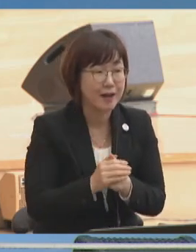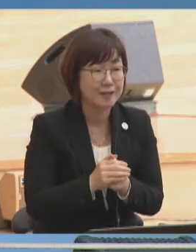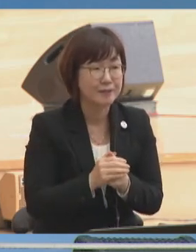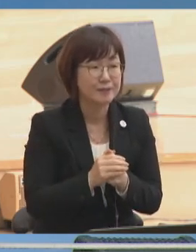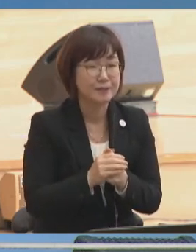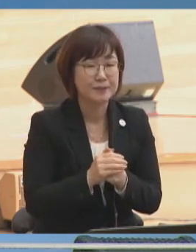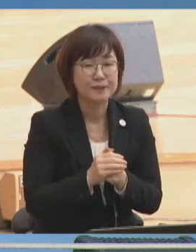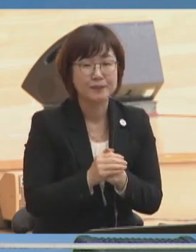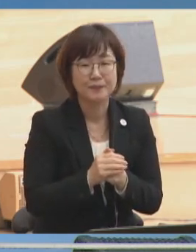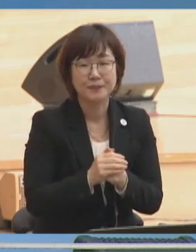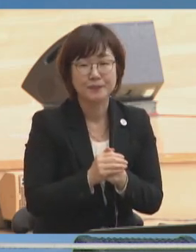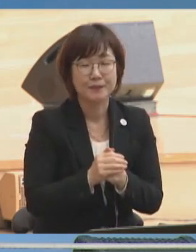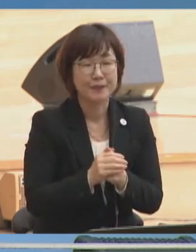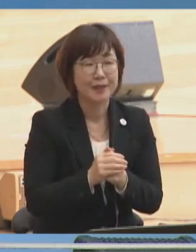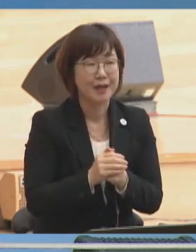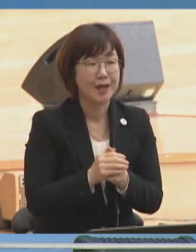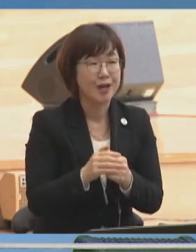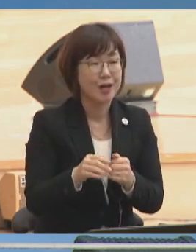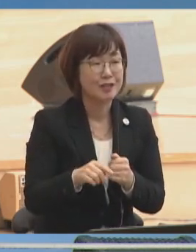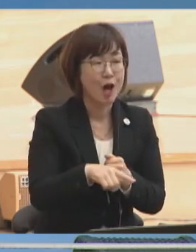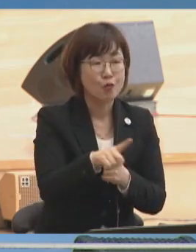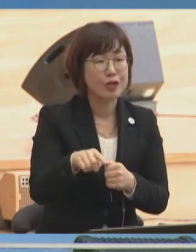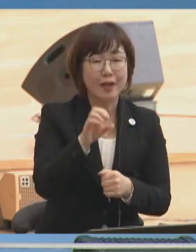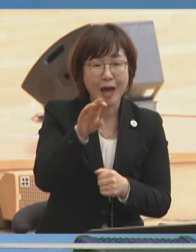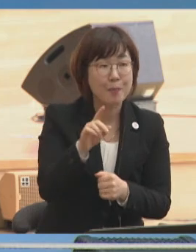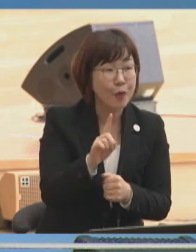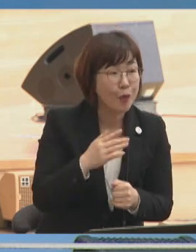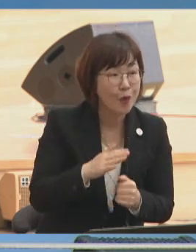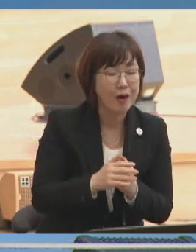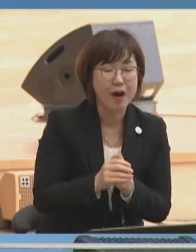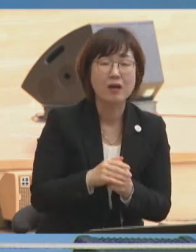물어요. 우리가 뭐라고 대답했을까요? 예,